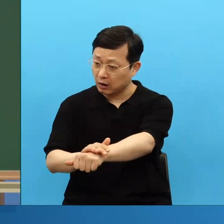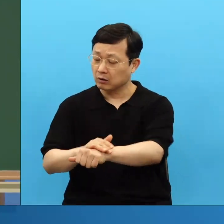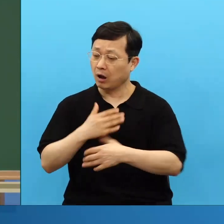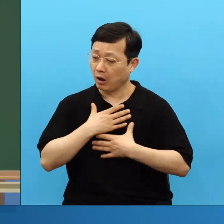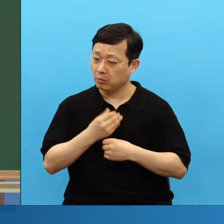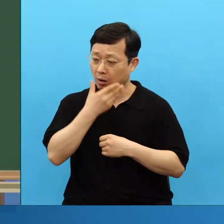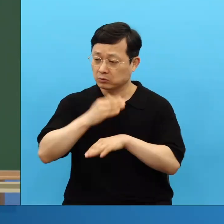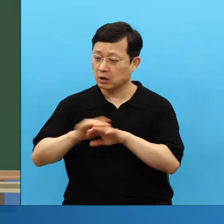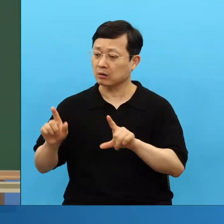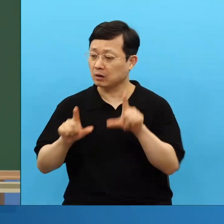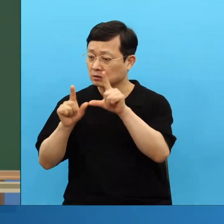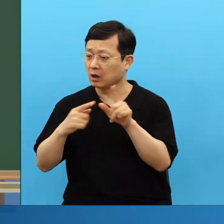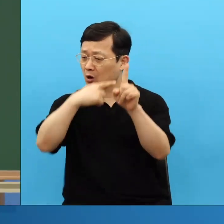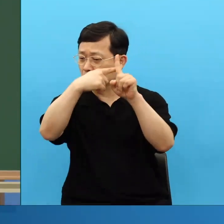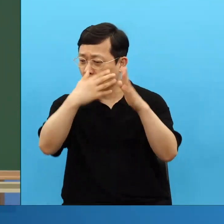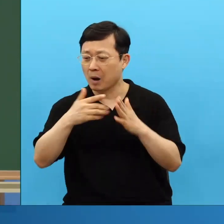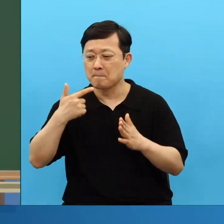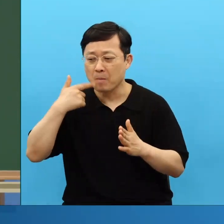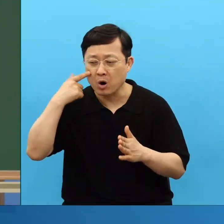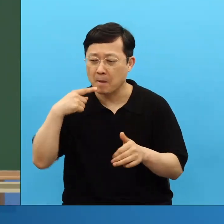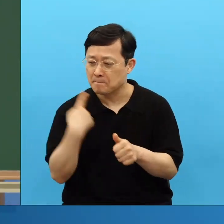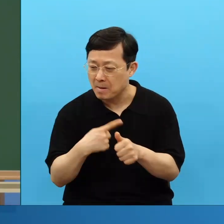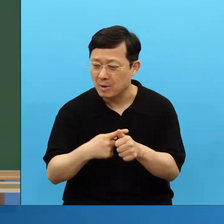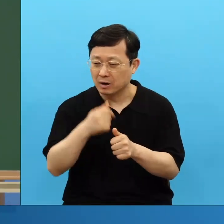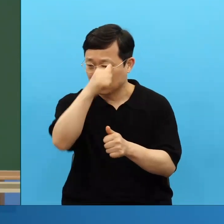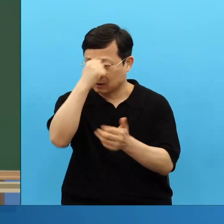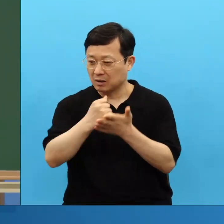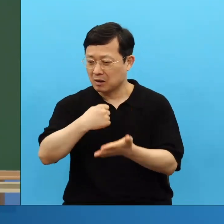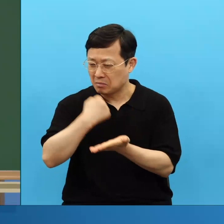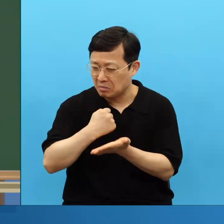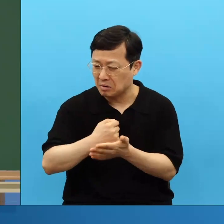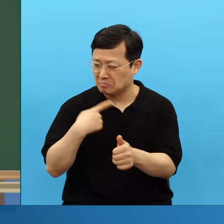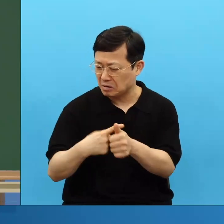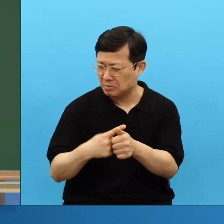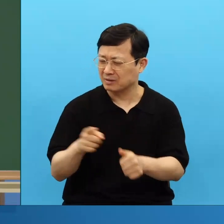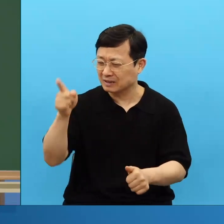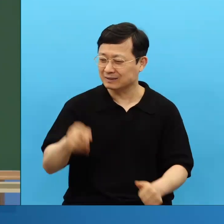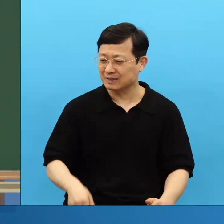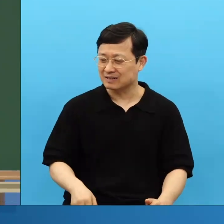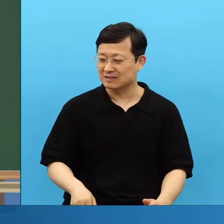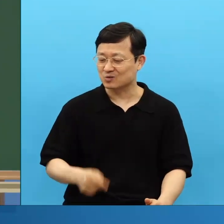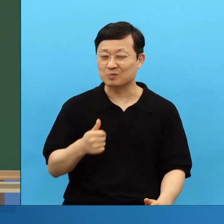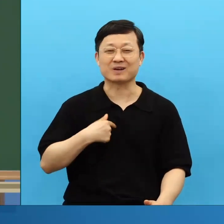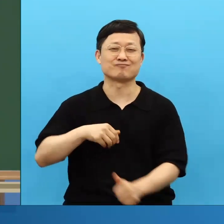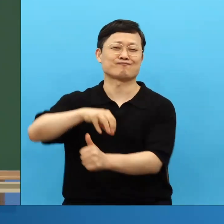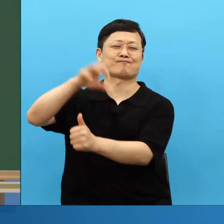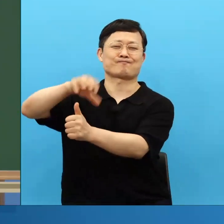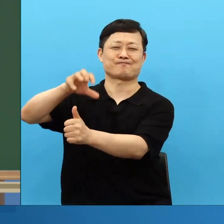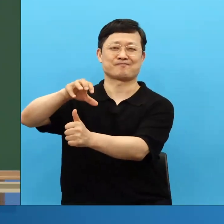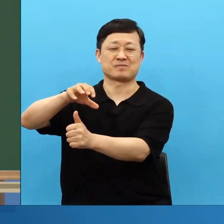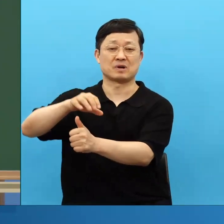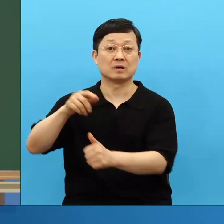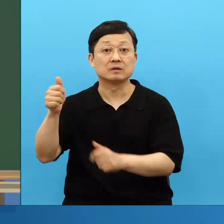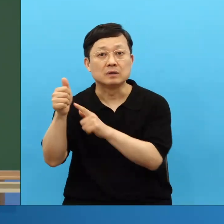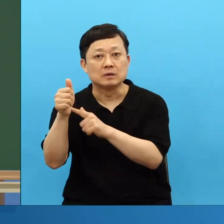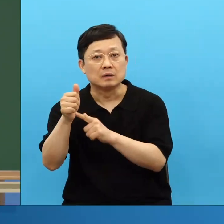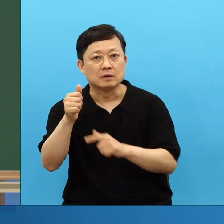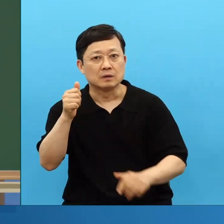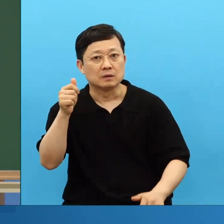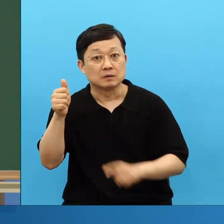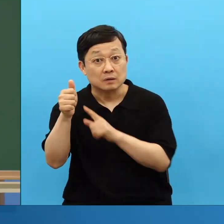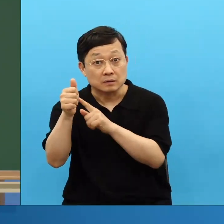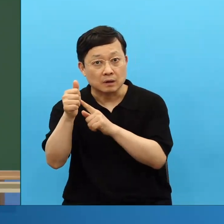뭐 파가 어떻고 뭐 목사님이 어떻고 할 입장이 있냐 있겠대요. 그런데 장로님 제가 2달 전에